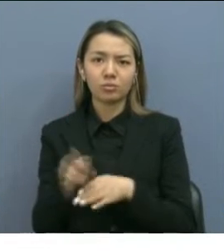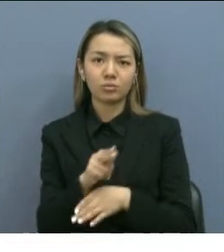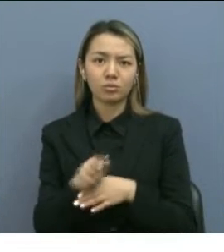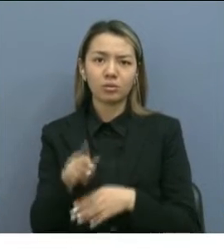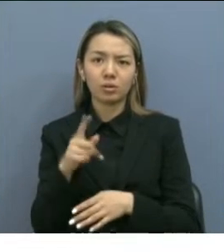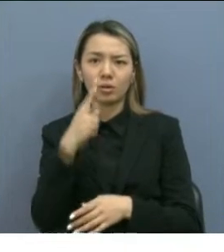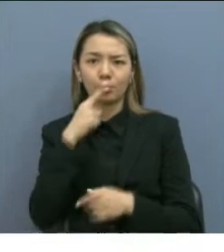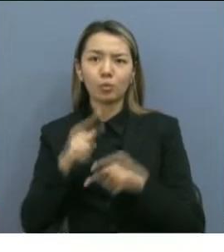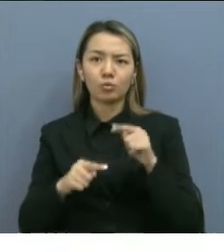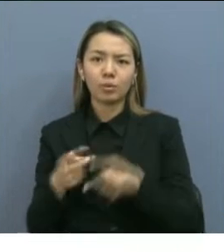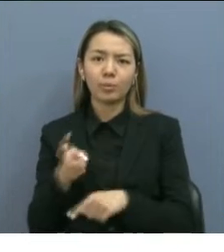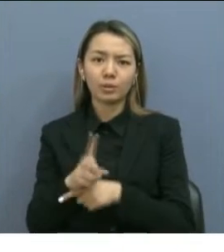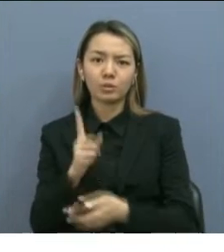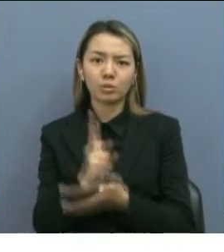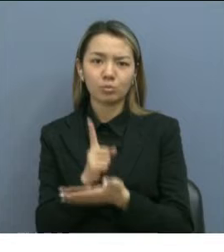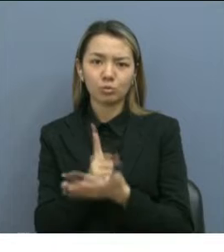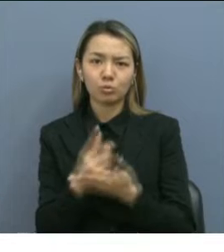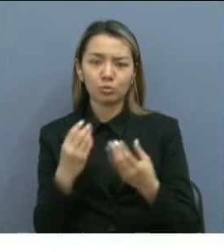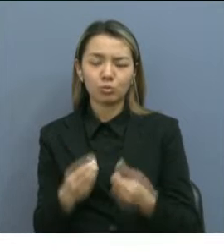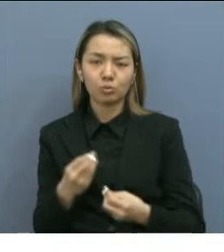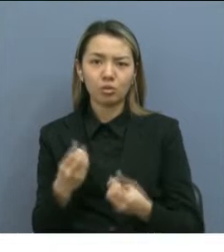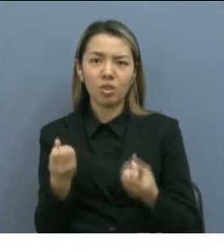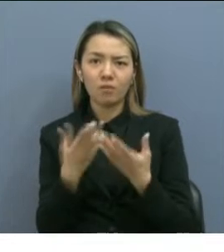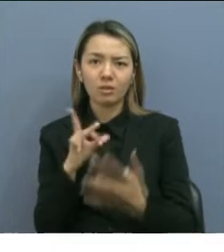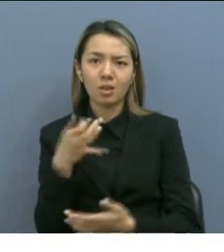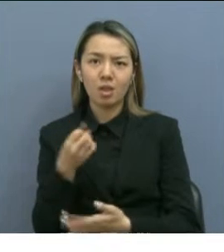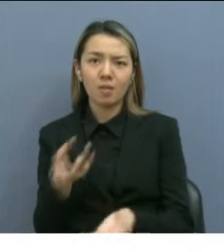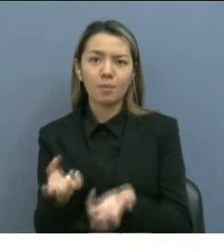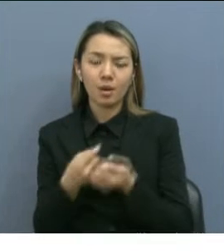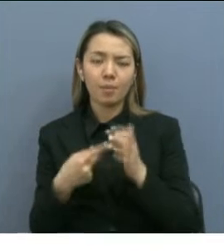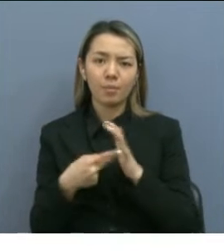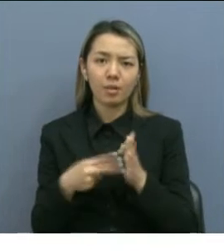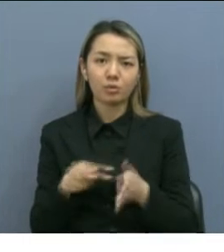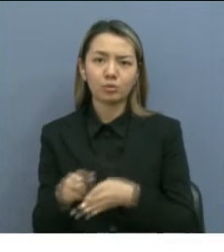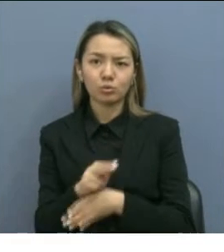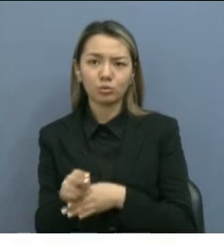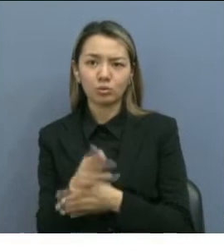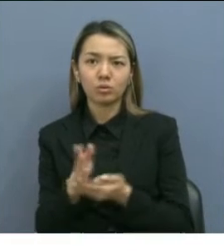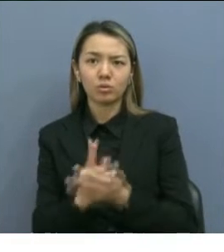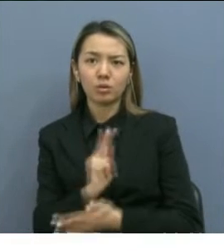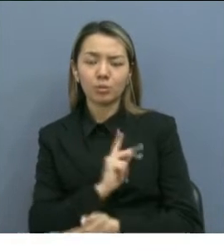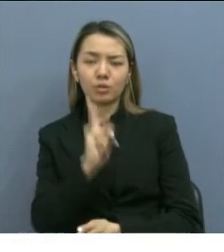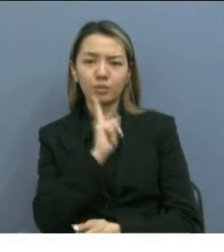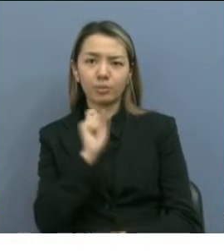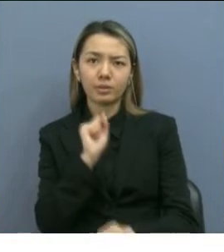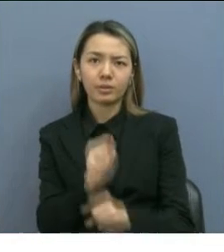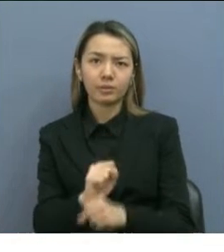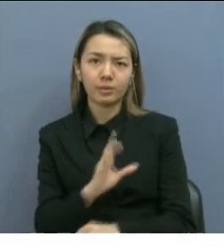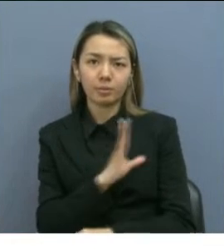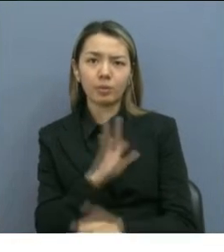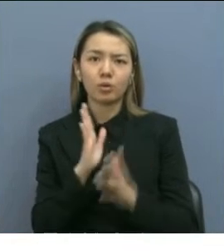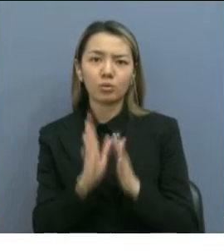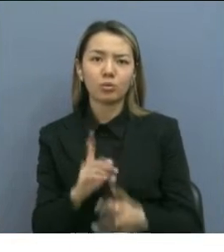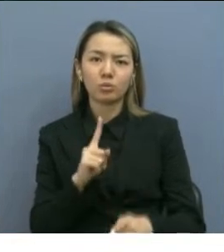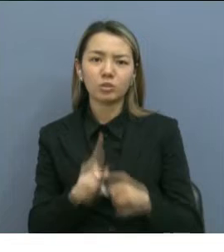науқастарға жақындарының кіруіне тыйым салынған. Сонымен қатар күндізгі стационарға қабылдау және жоспарлы түрде емдеу қызметі уақытша тоқтатылды. Тек